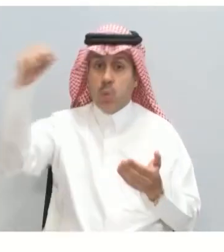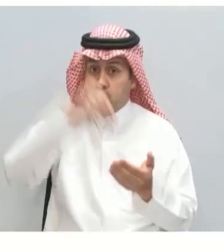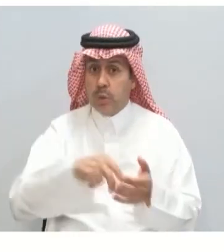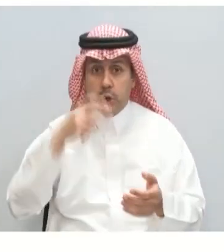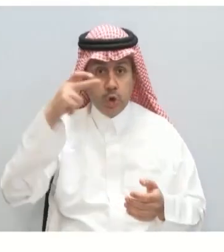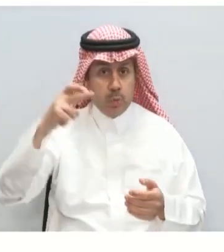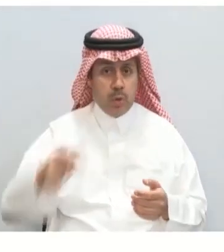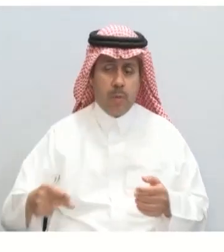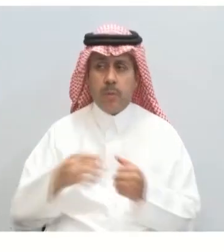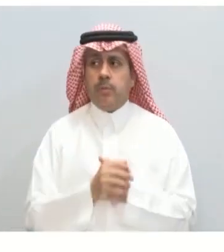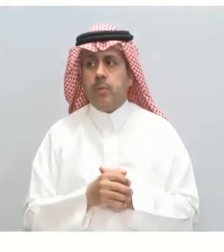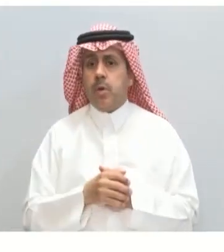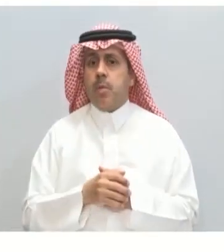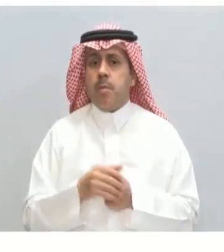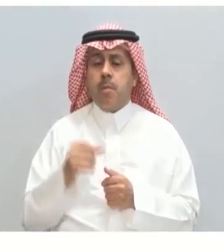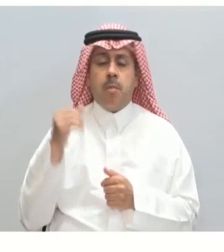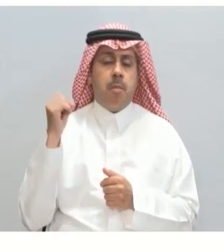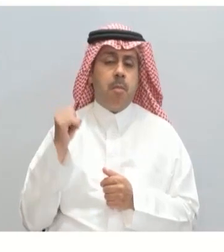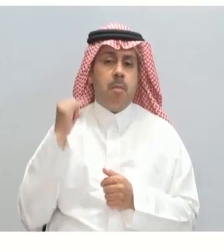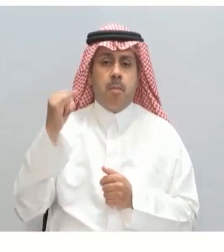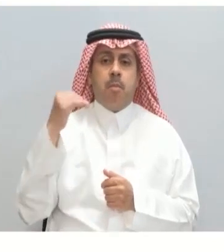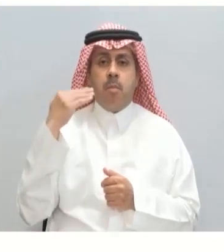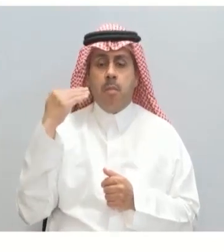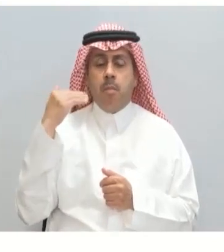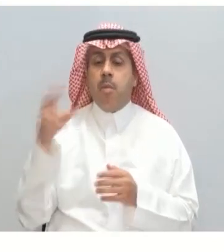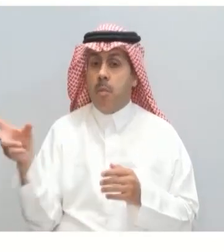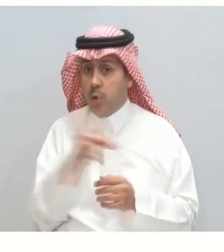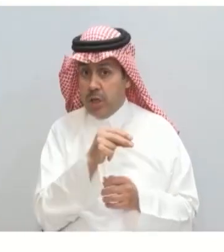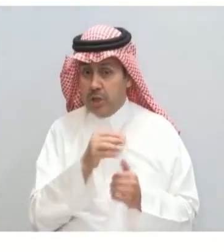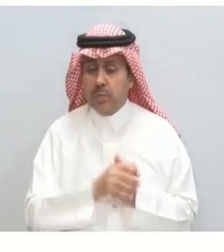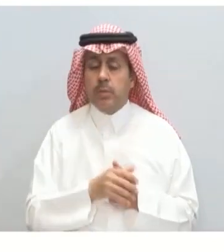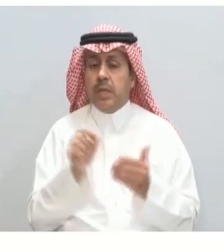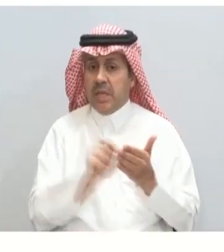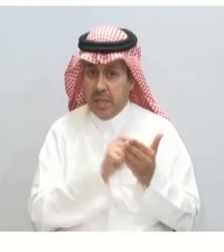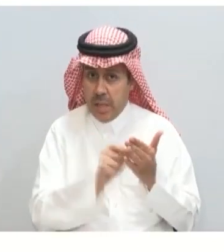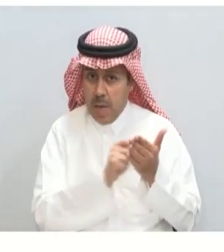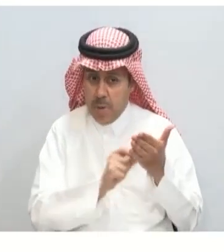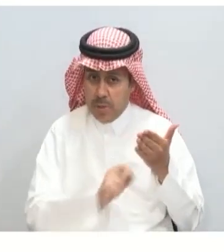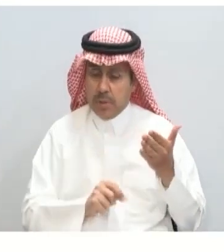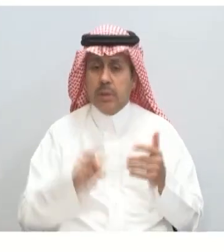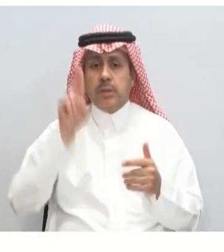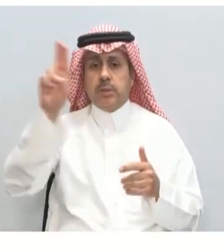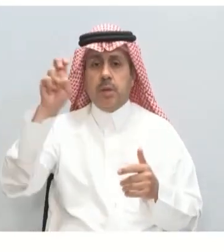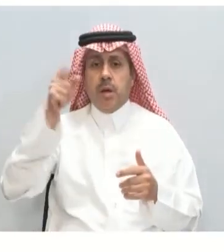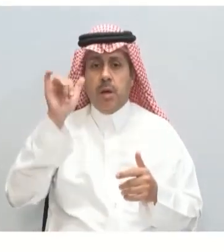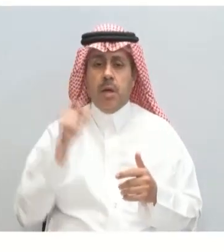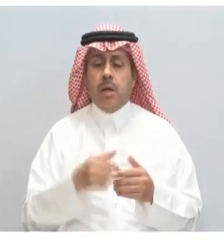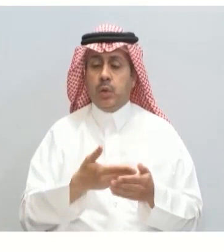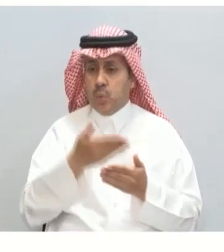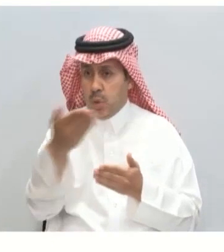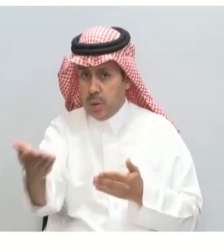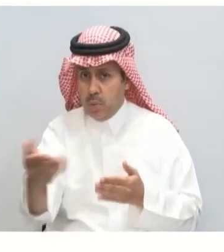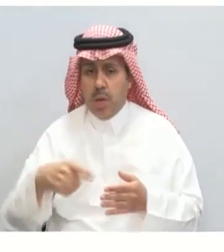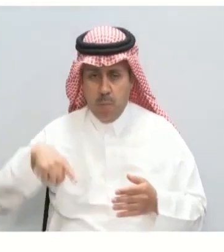اجابات او مخرجات تستطيع من خلالها كتابه تقرير وتقدمه للمدراء في